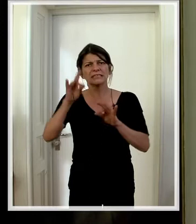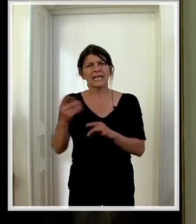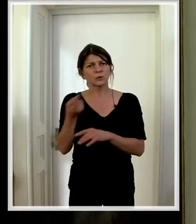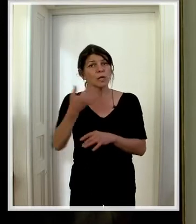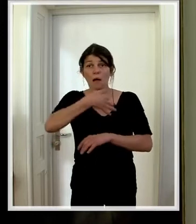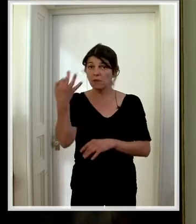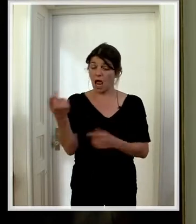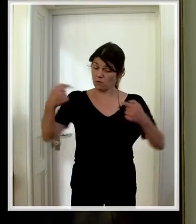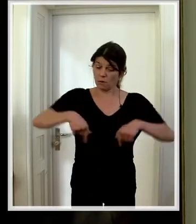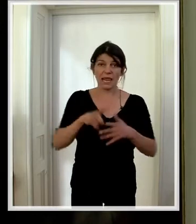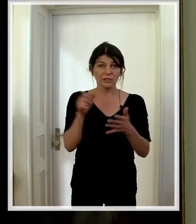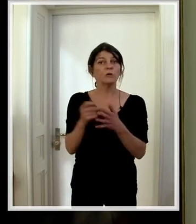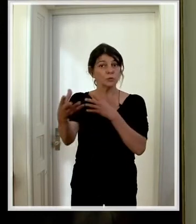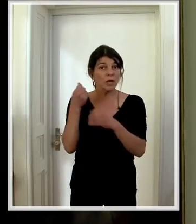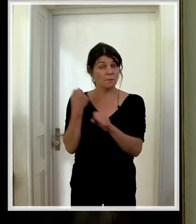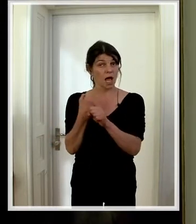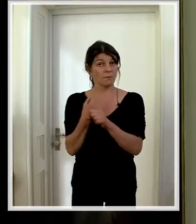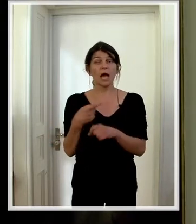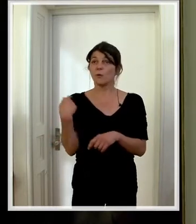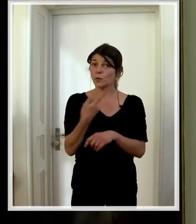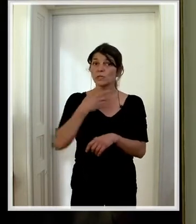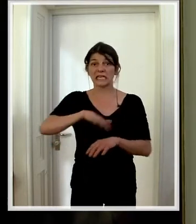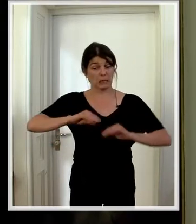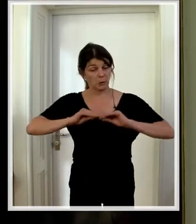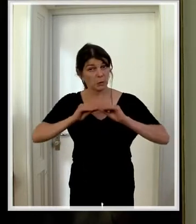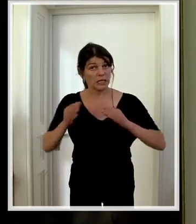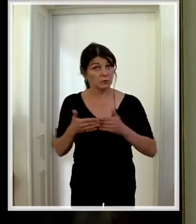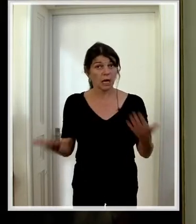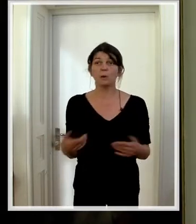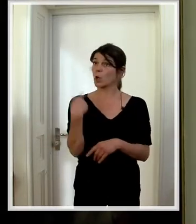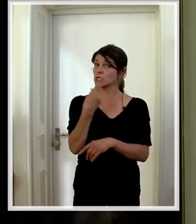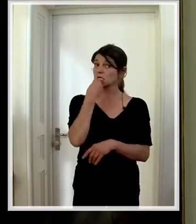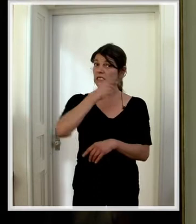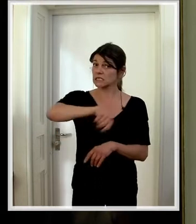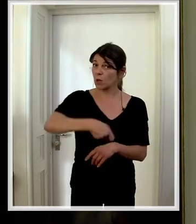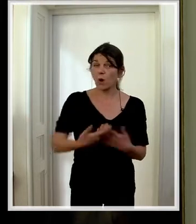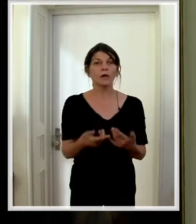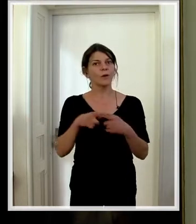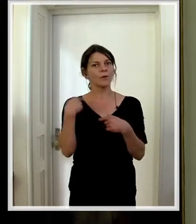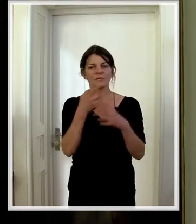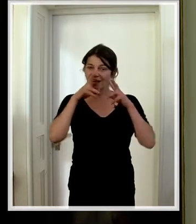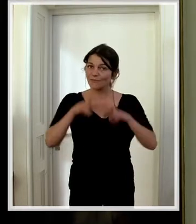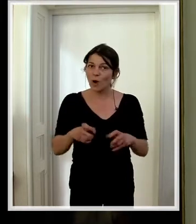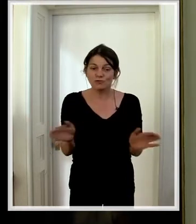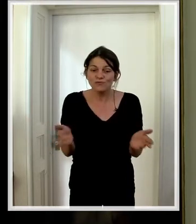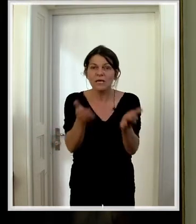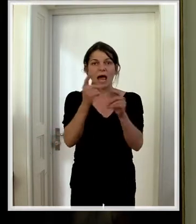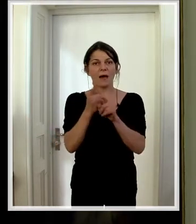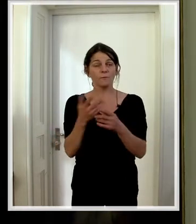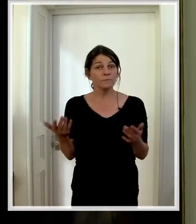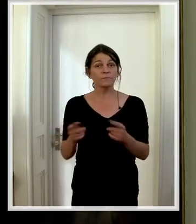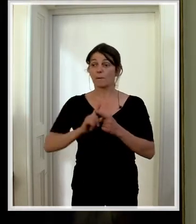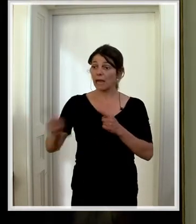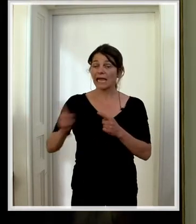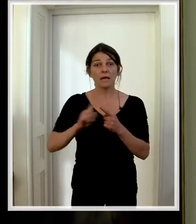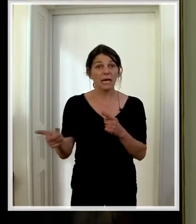Land verbringen, die mit uns zusammenarbeiten, unsere Kinder unterrichten, unser Essen kochen und unsere Forschung vorantreiben. Die Pendler sind